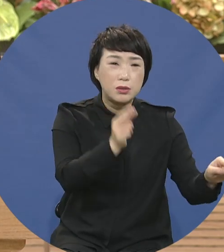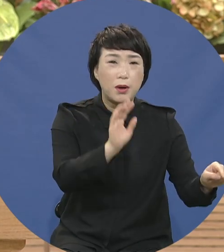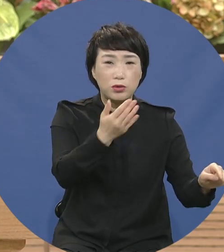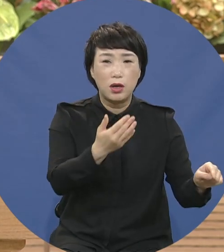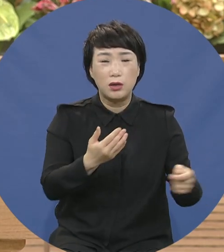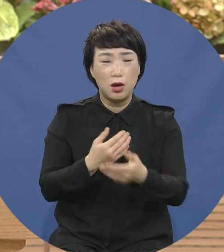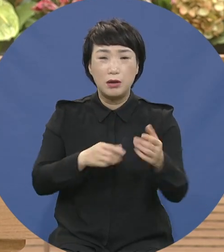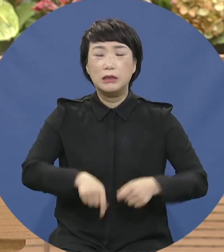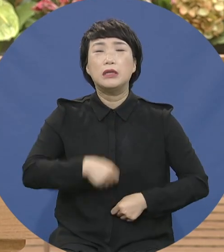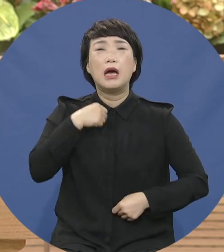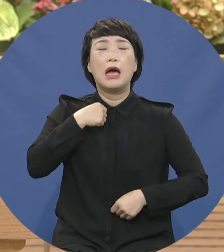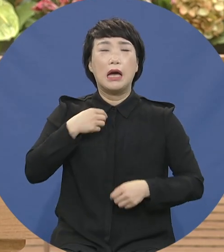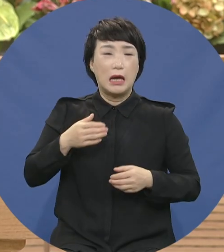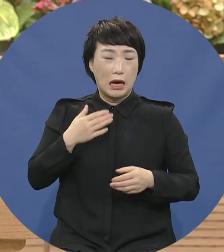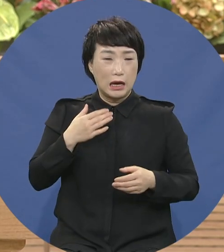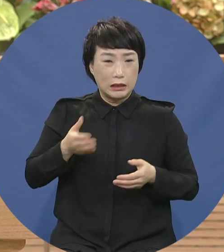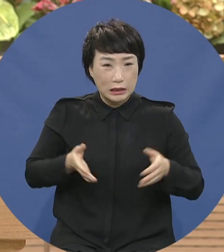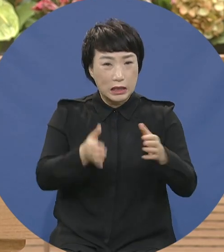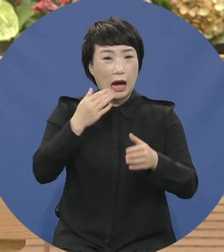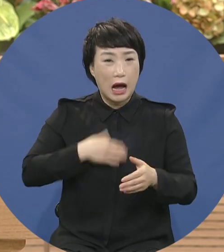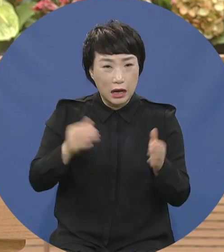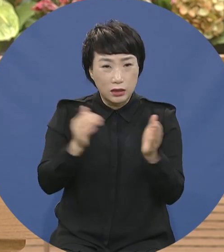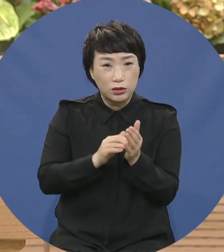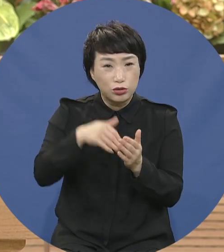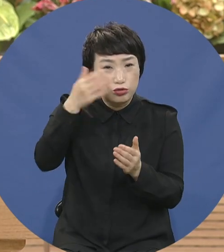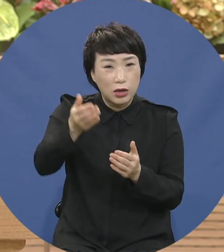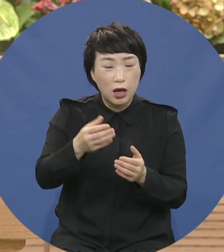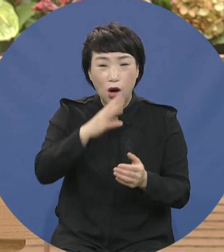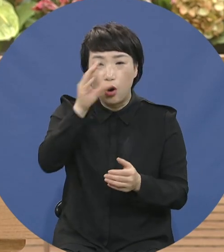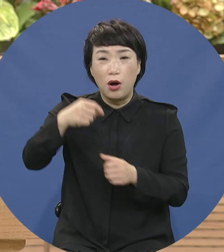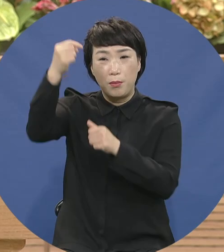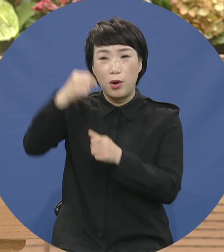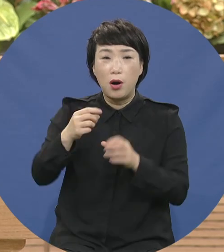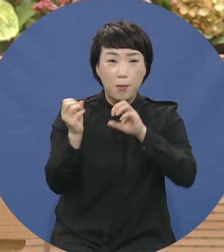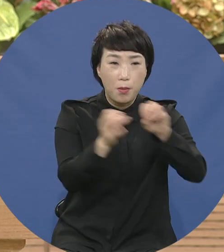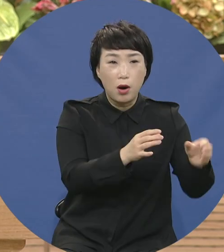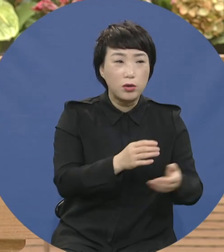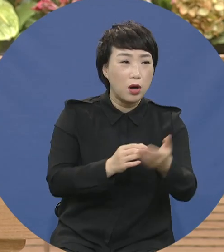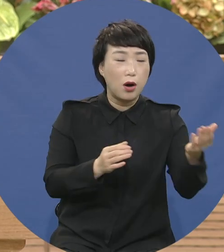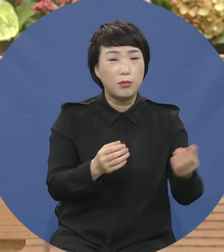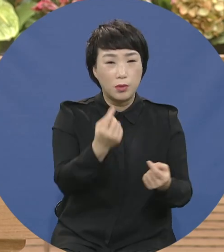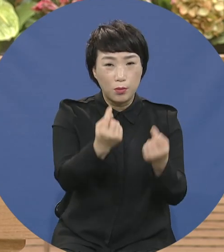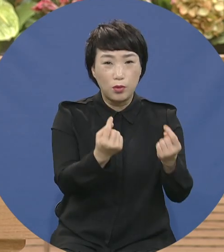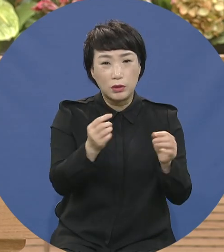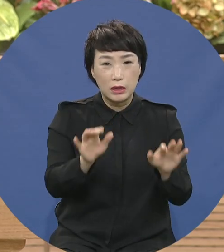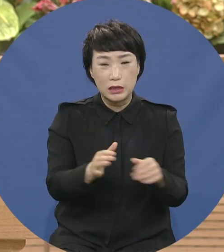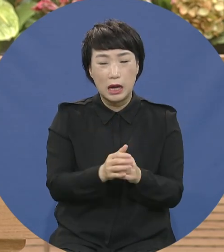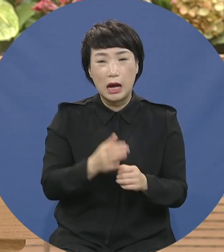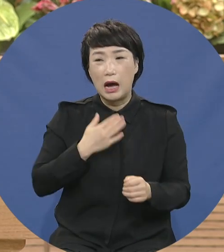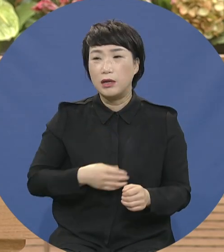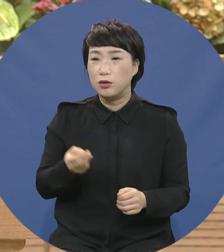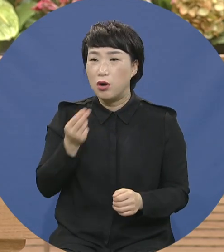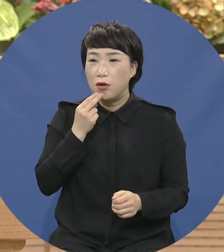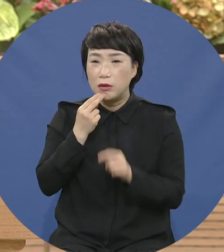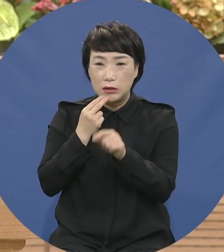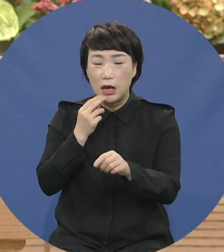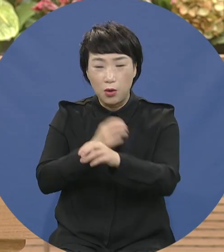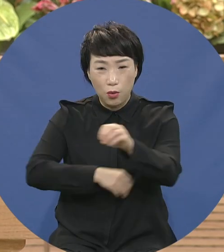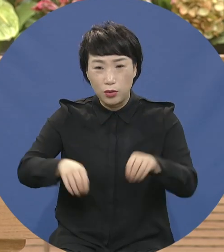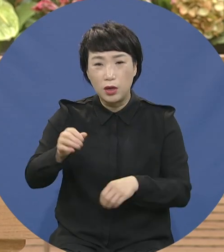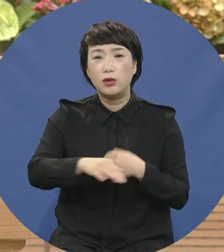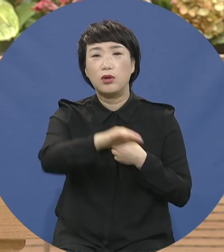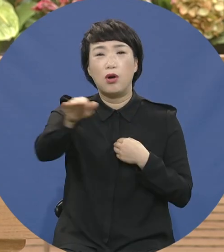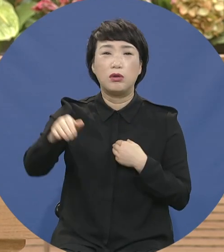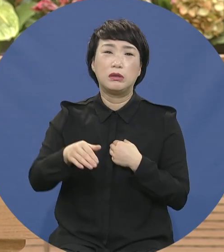의의 도를 한 후에 받은 거룩한 명령을 버린 것보다 알지 못하는 것이 도리어